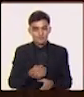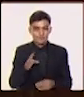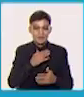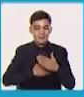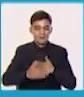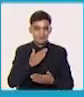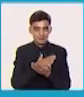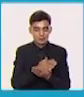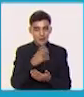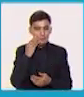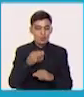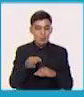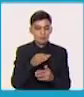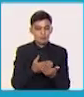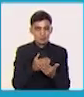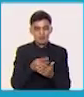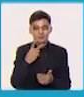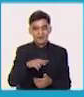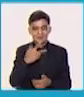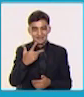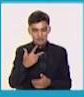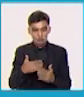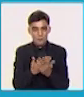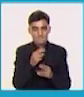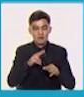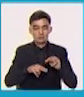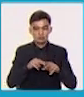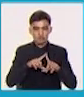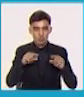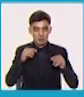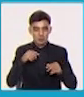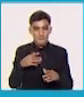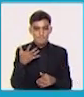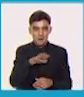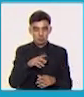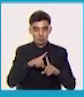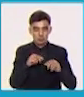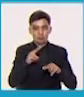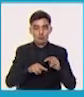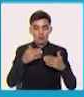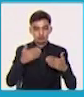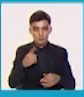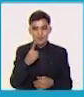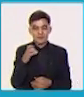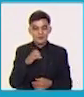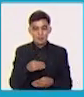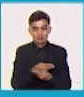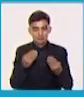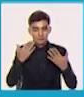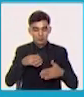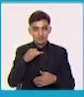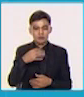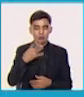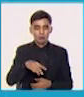шексіз. Алматы облысы бойынша 23 жаңа мектеп салынып жатыр. Құрылыс аяқталған 5-еуі 1-ші қыркүйекте қолданысқа берілді. Және